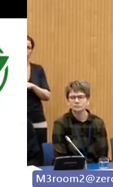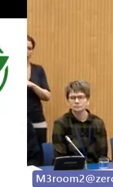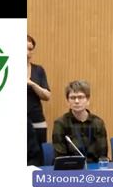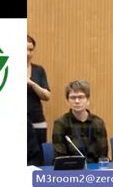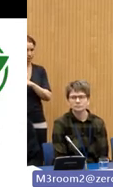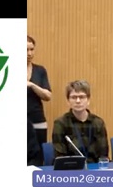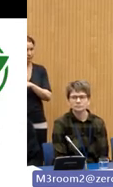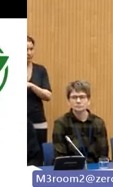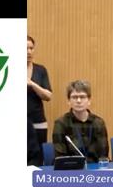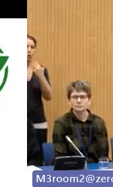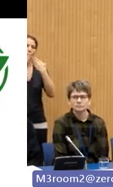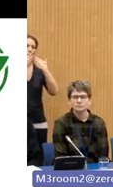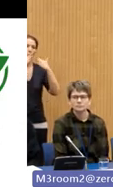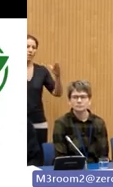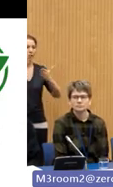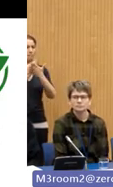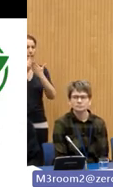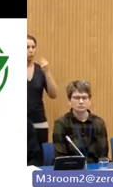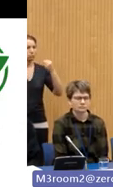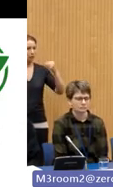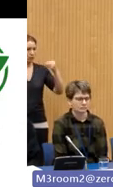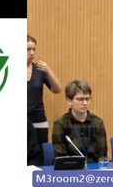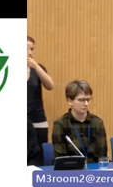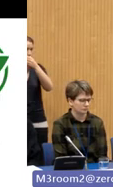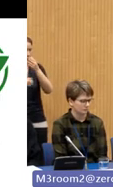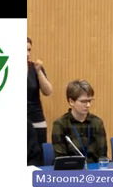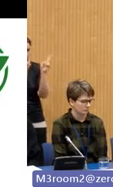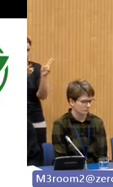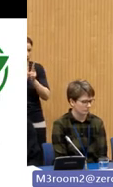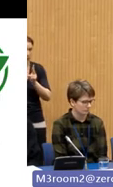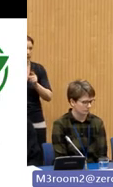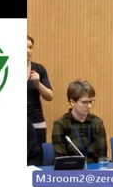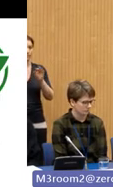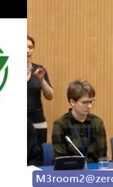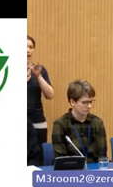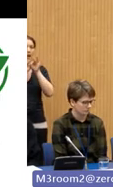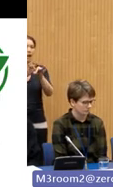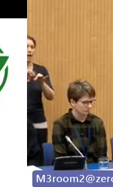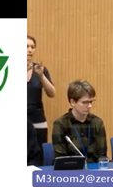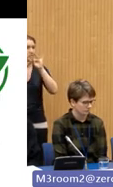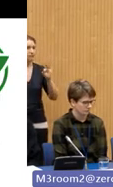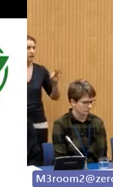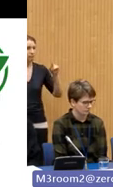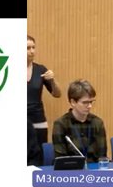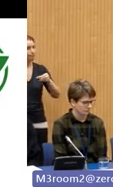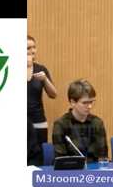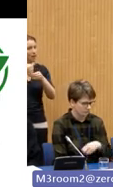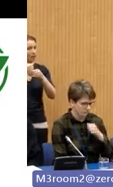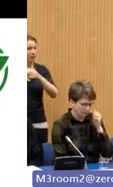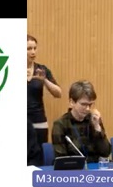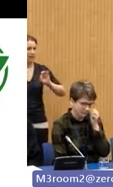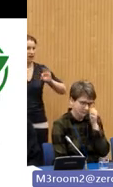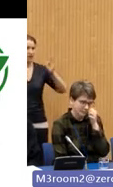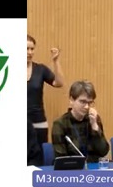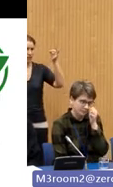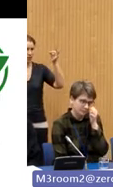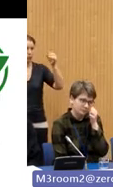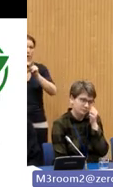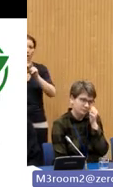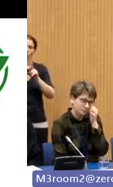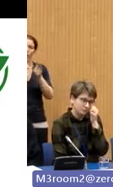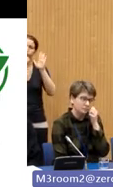als offenes und freies Bildungsmaterial verfügbar. In diesem Leitfaden finden Sie die Inhalte der Qualifizierung und Sie finden